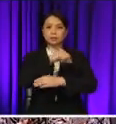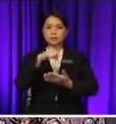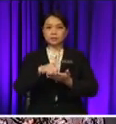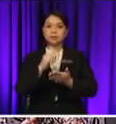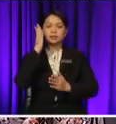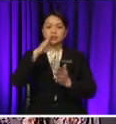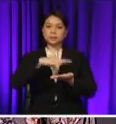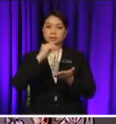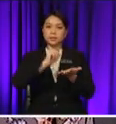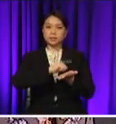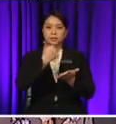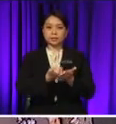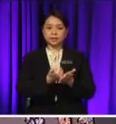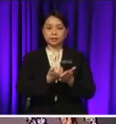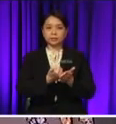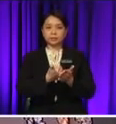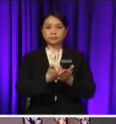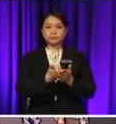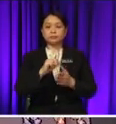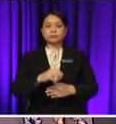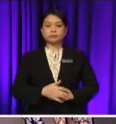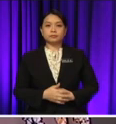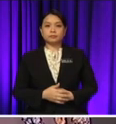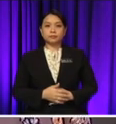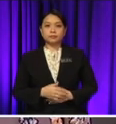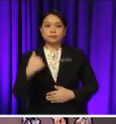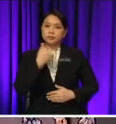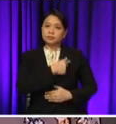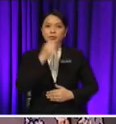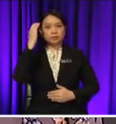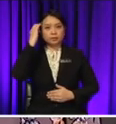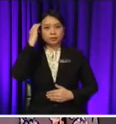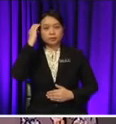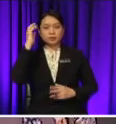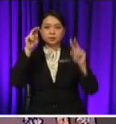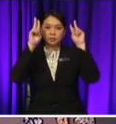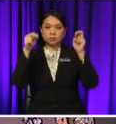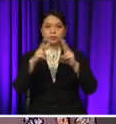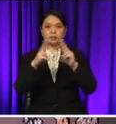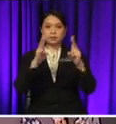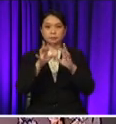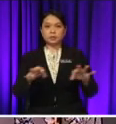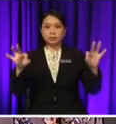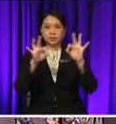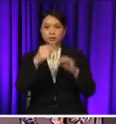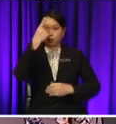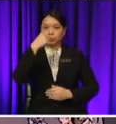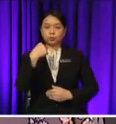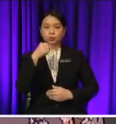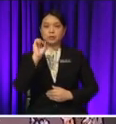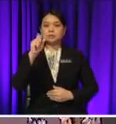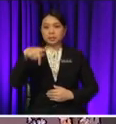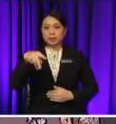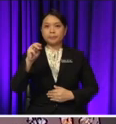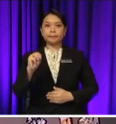untuk perkongsian yang mana kita tahu tajuk ini adalah tajuk yang sangat penting untuk kita semua murid-muridnya